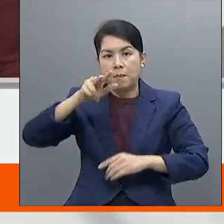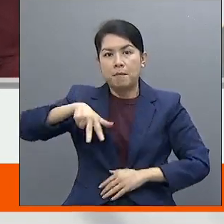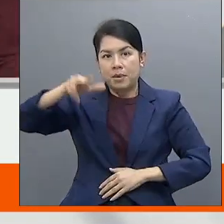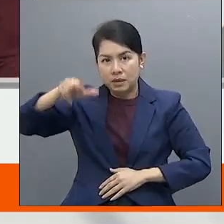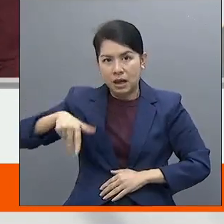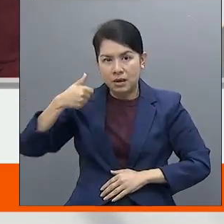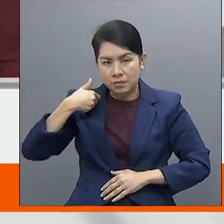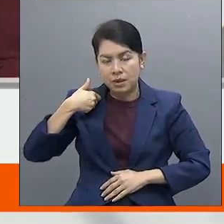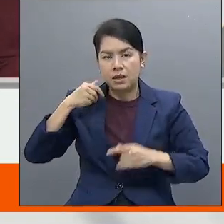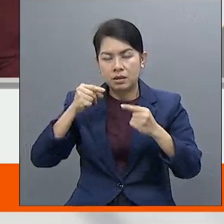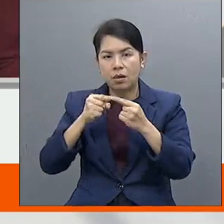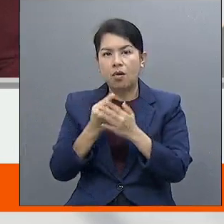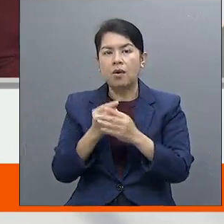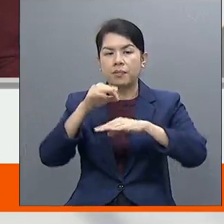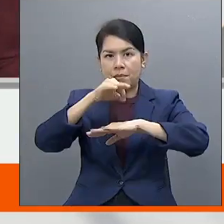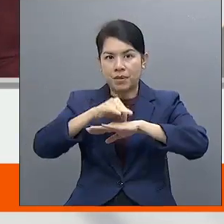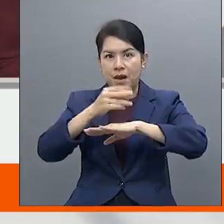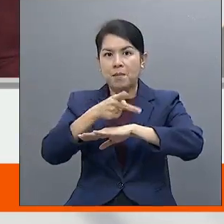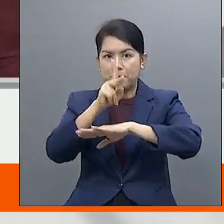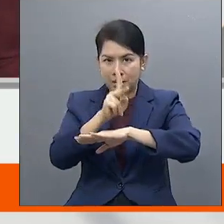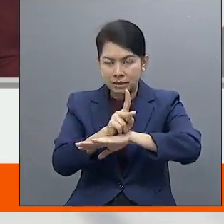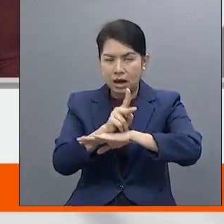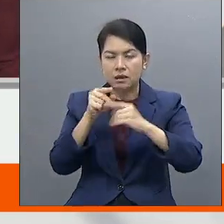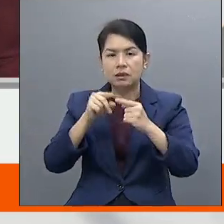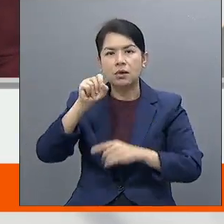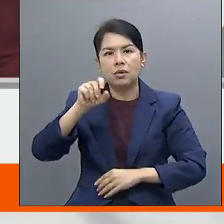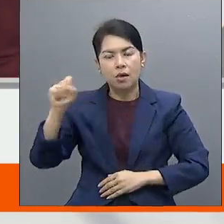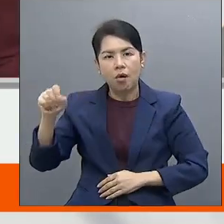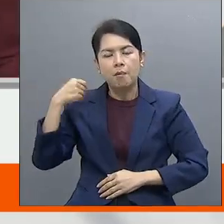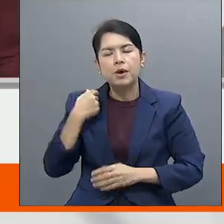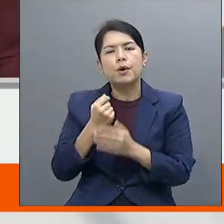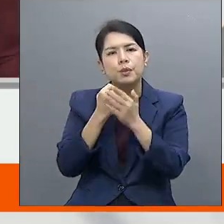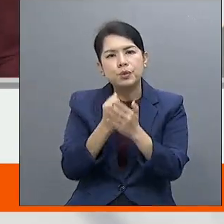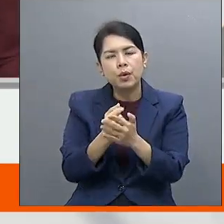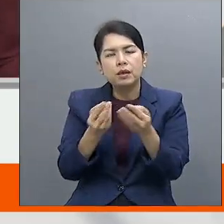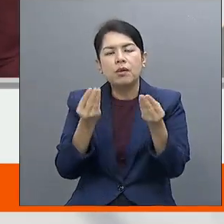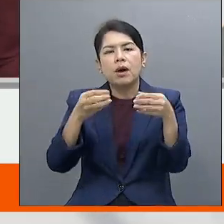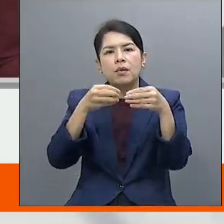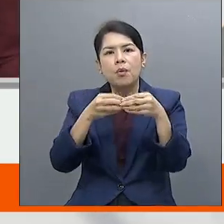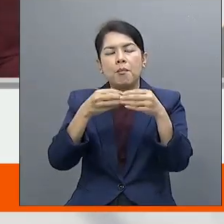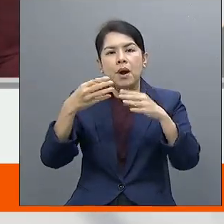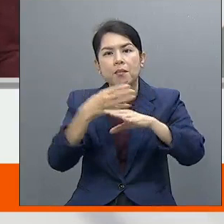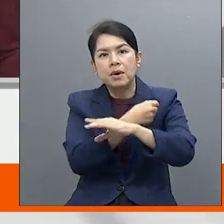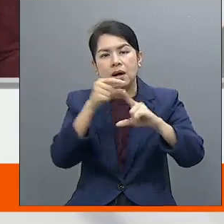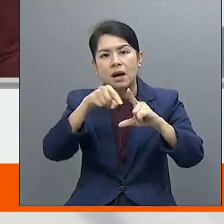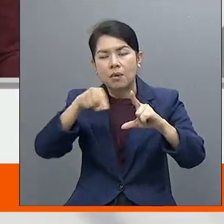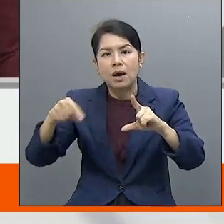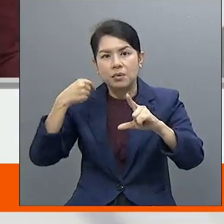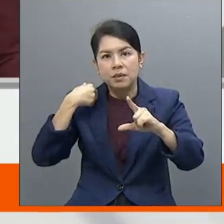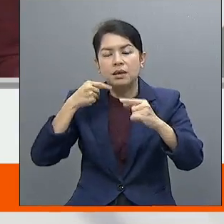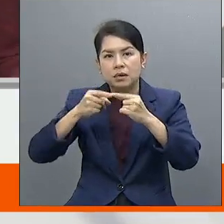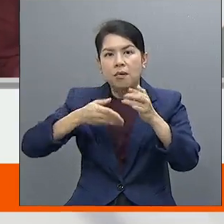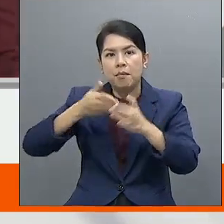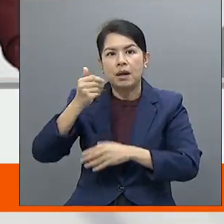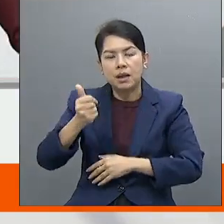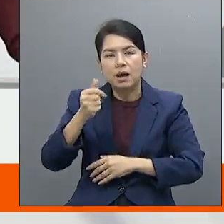นารมณ์ที่จะทำให้ก้าวไกลจะตั้งรัฐบาลได้สำเร็จค่ะอาจารย์ฟังดูแล้ววิเคราะห์ดูแล้วเหตุผลสมน้ำสมเนื้อไห